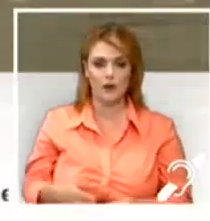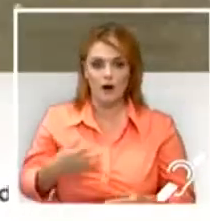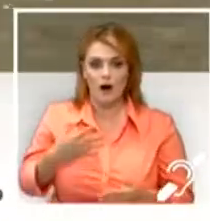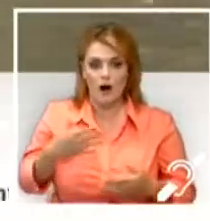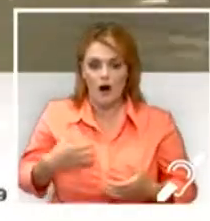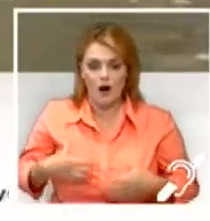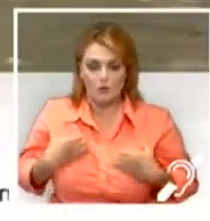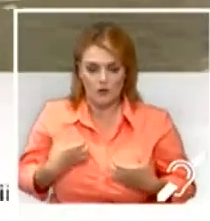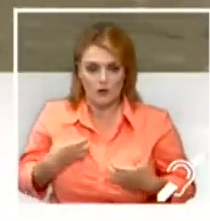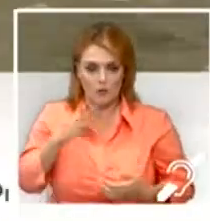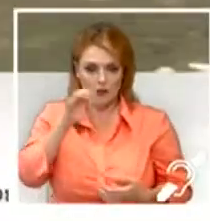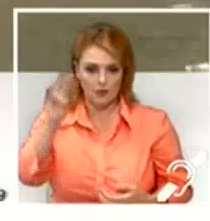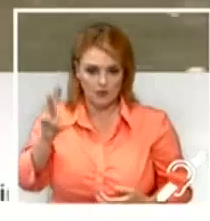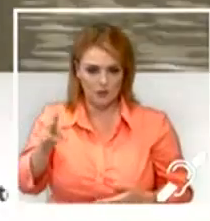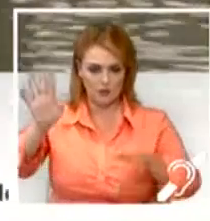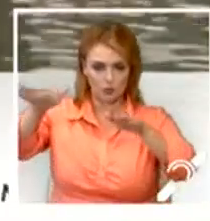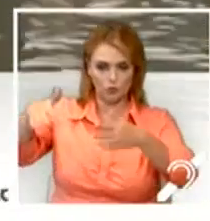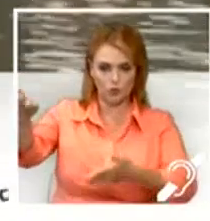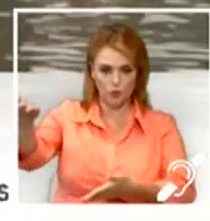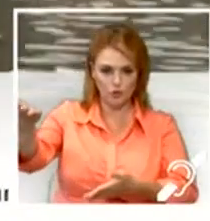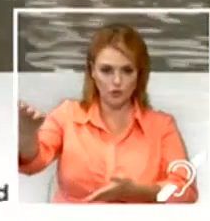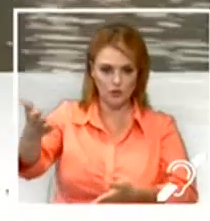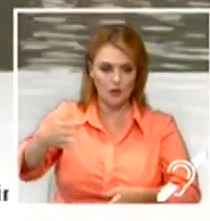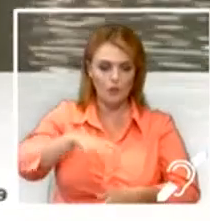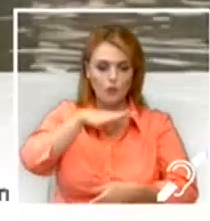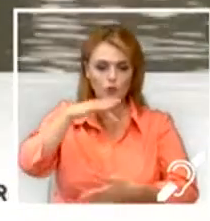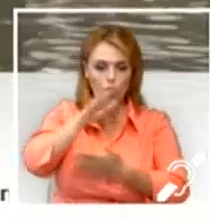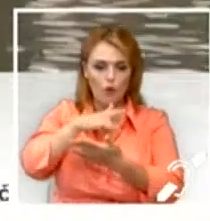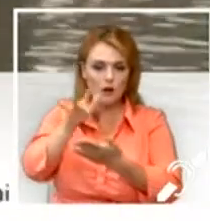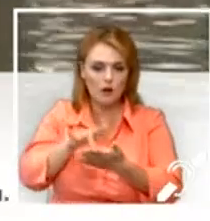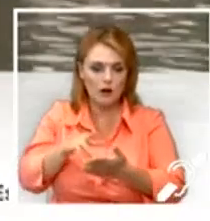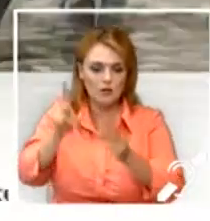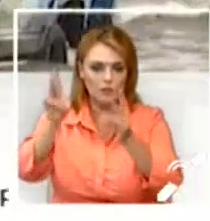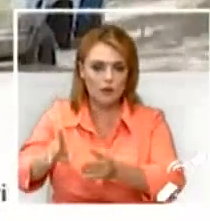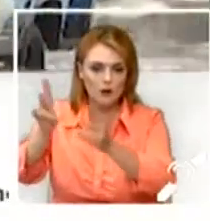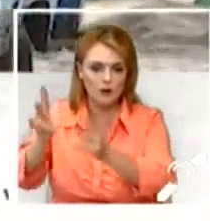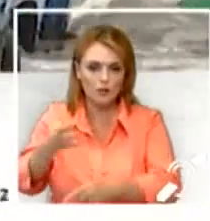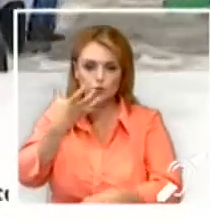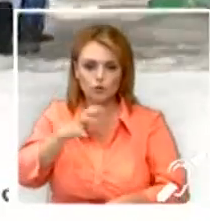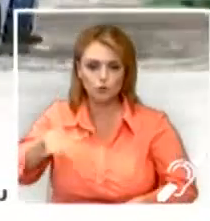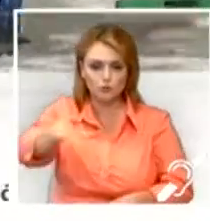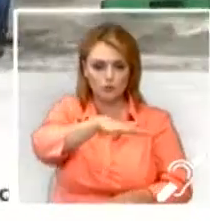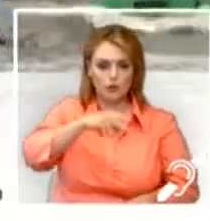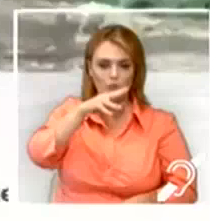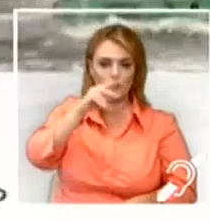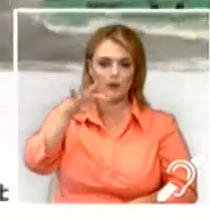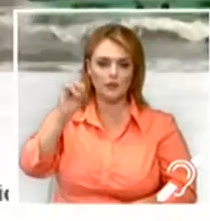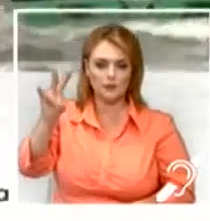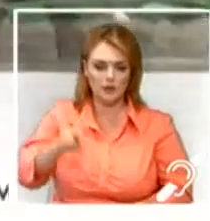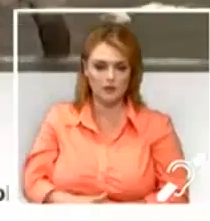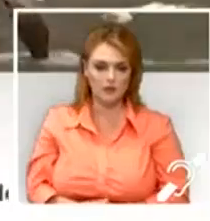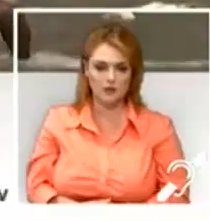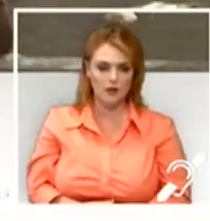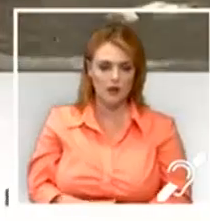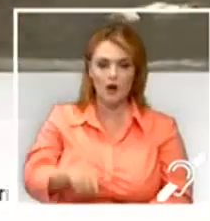Imagini dramatice în Pakistan, unde ploile torențiale au inundat mai multe orașe din provincia Sindh, din sudul țării. Localnicii obligați